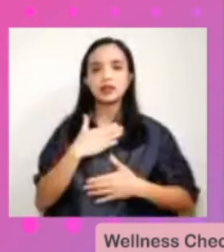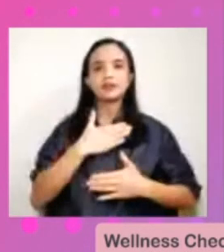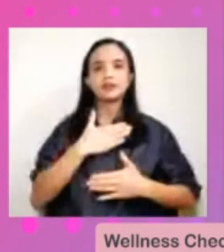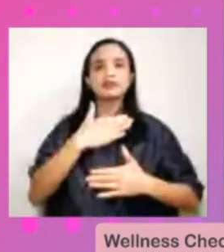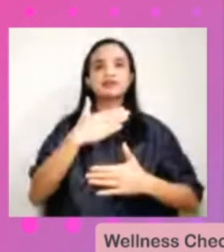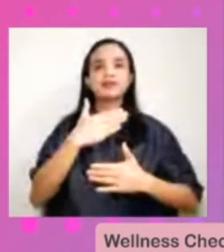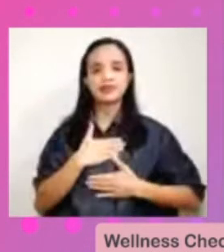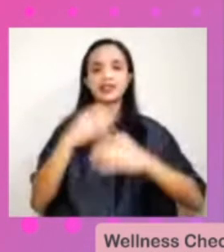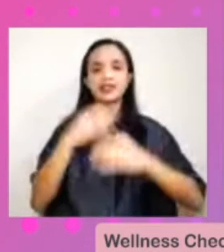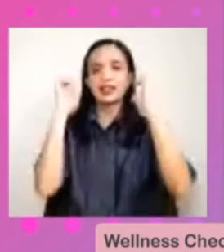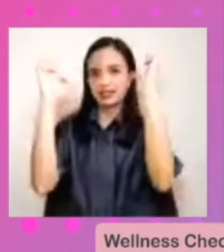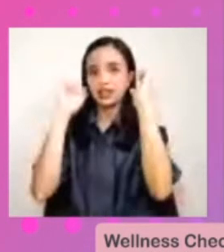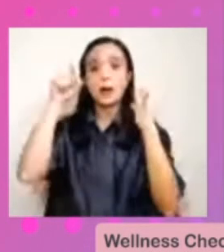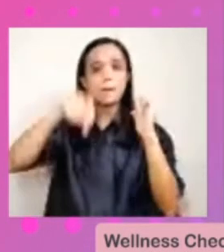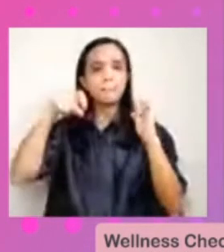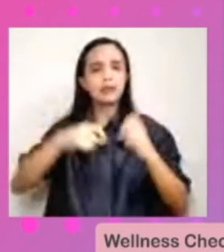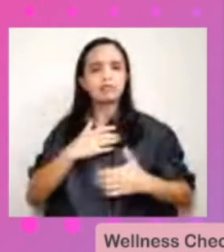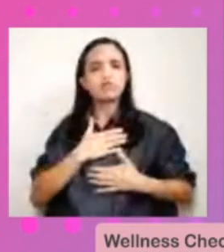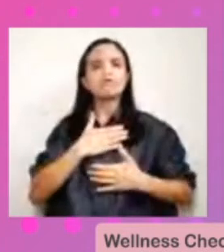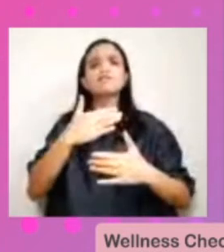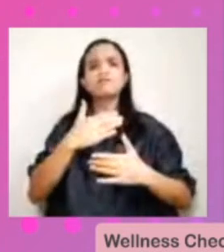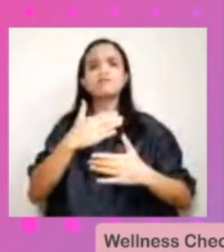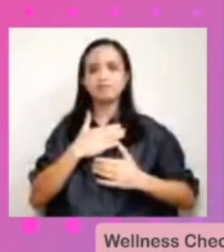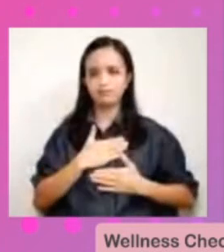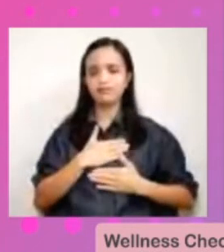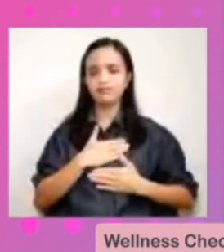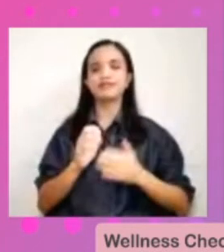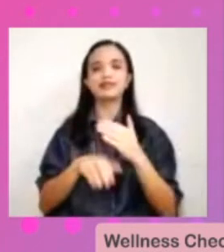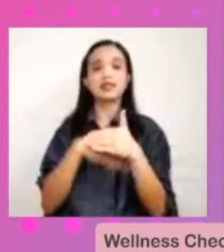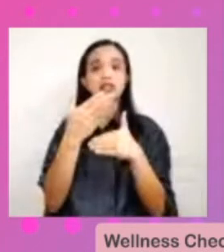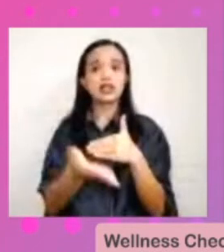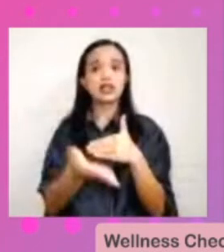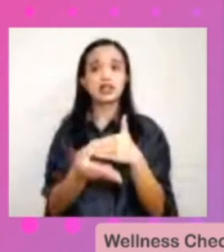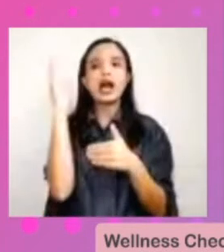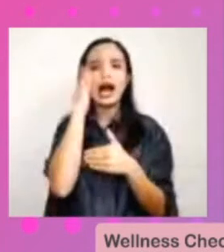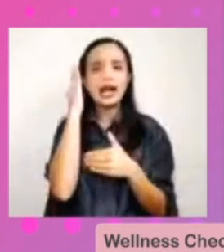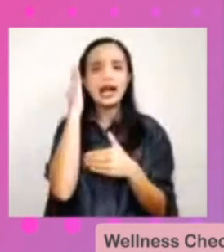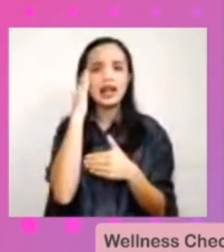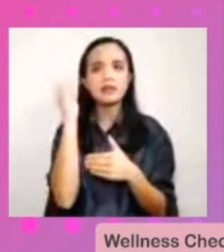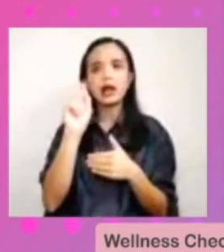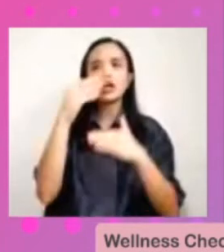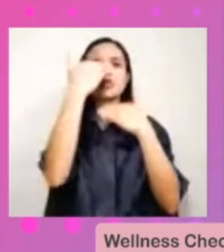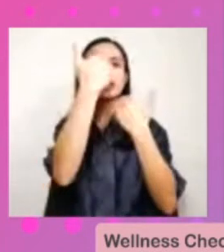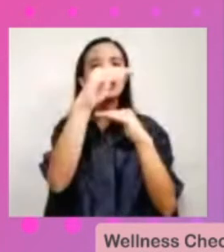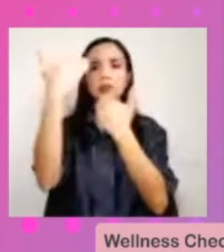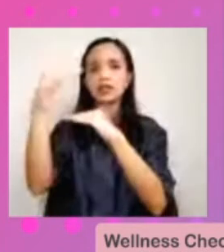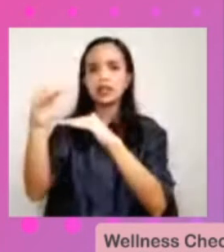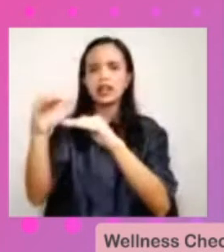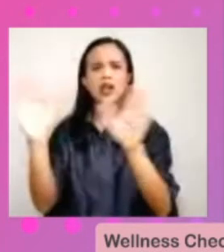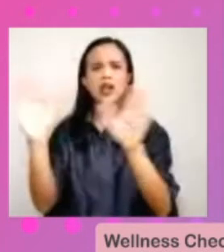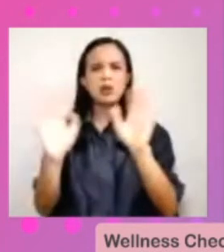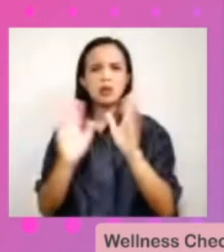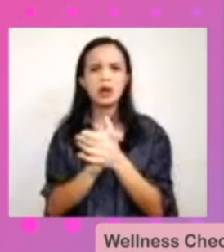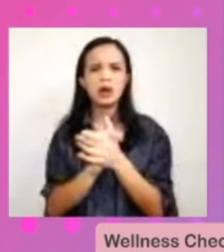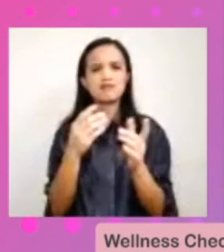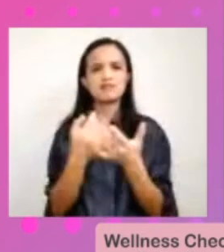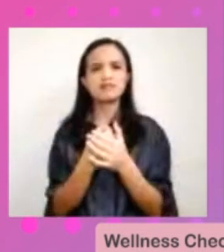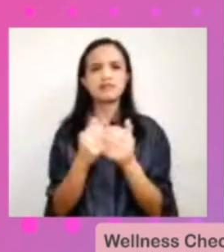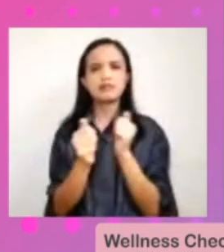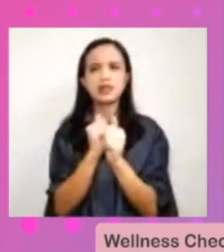proper breathing. Kung natandaan nyo po yung ating last episode, no? For season 1, tinuruan tayo ni